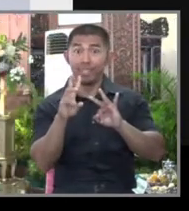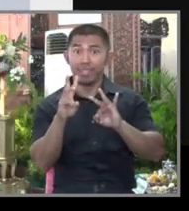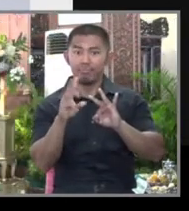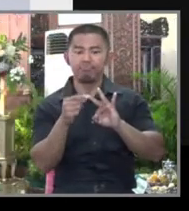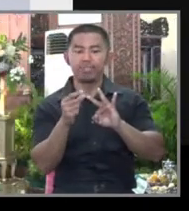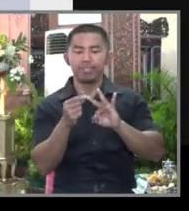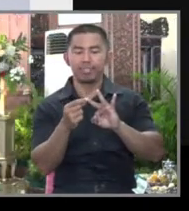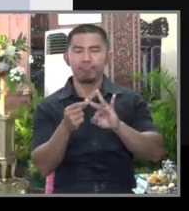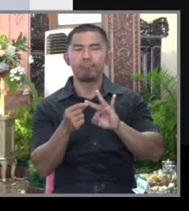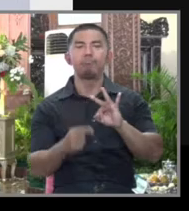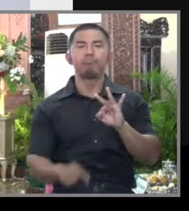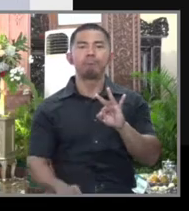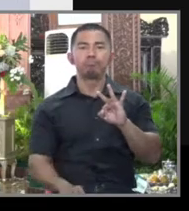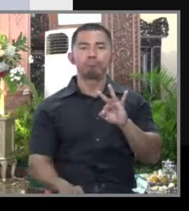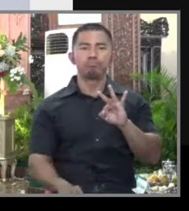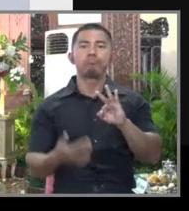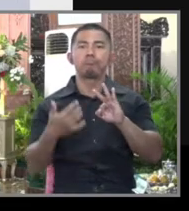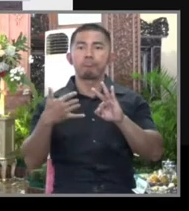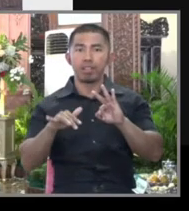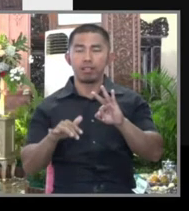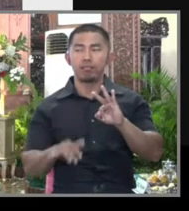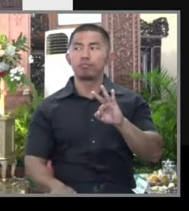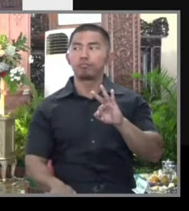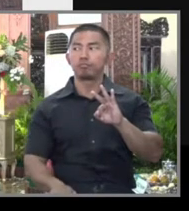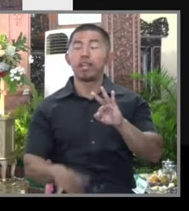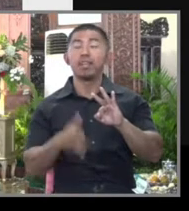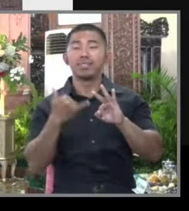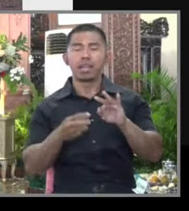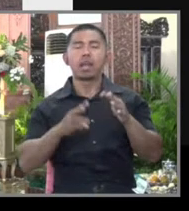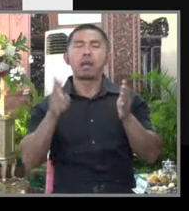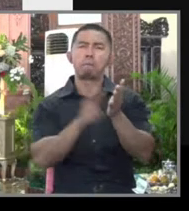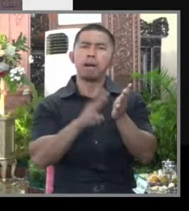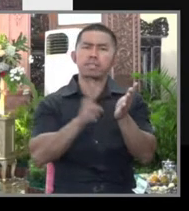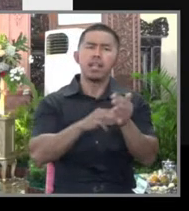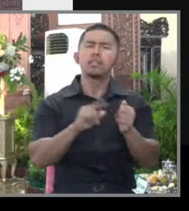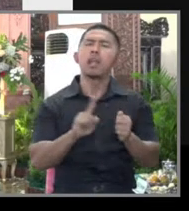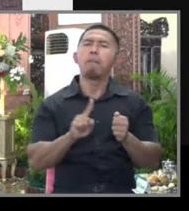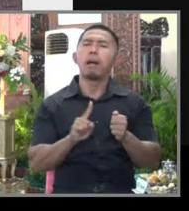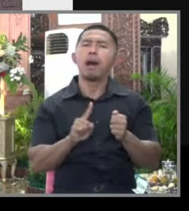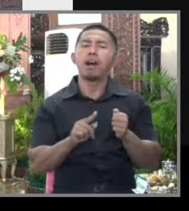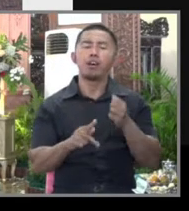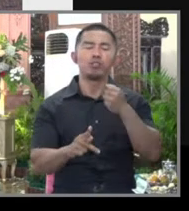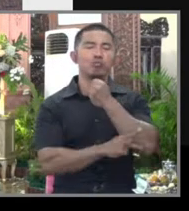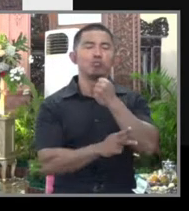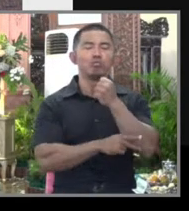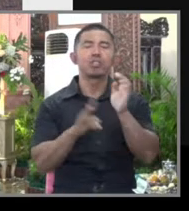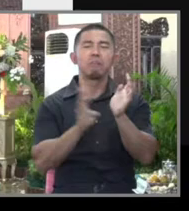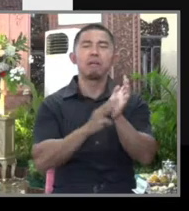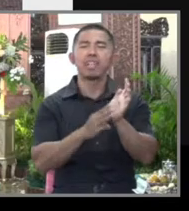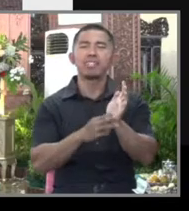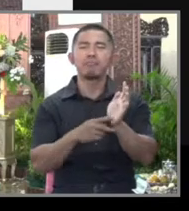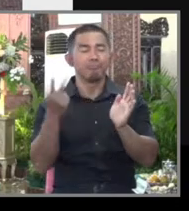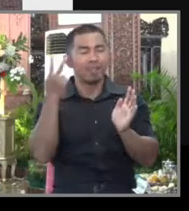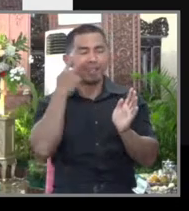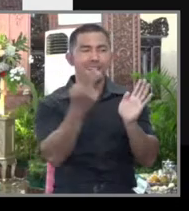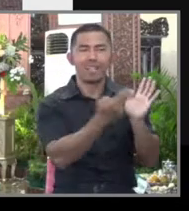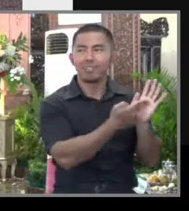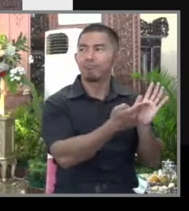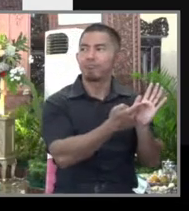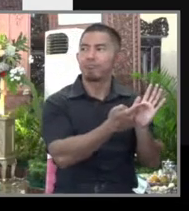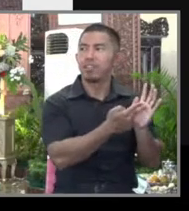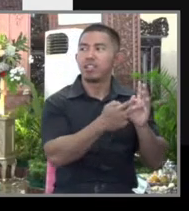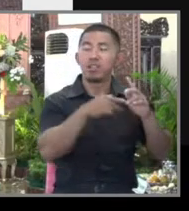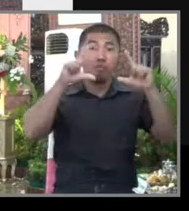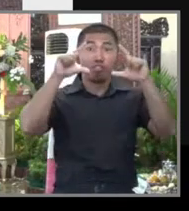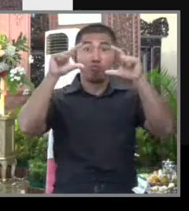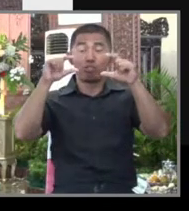baik juga. Permasalahan di daerah, Kabupaten Kudus ada pegunungan, ada cekungan,